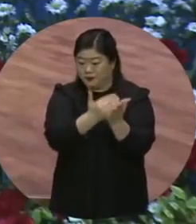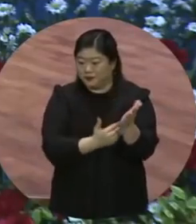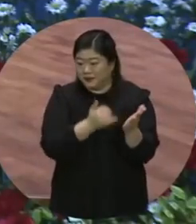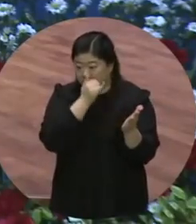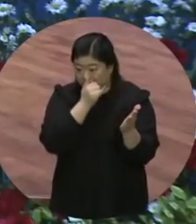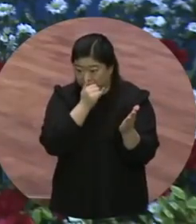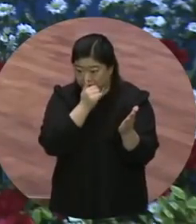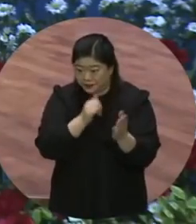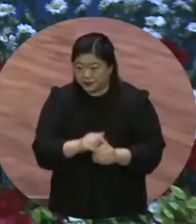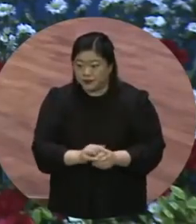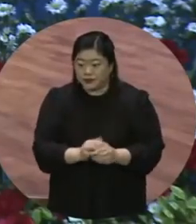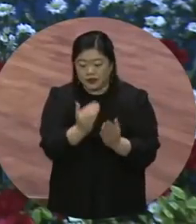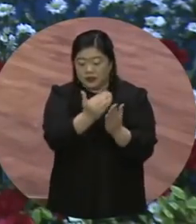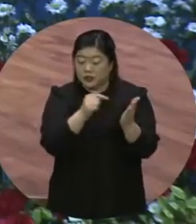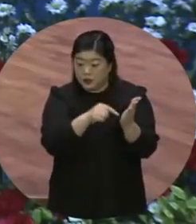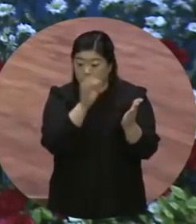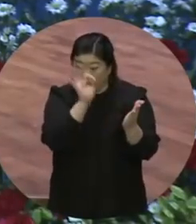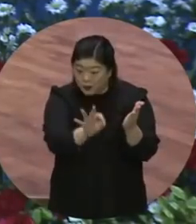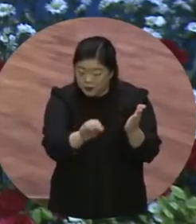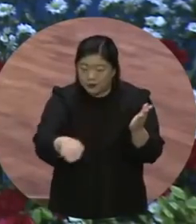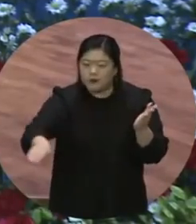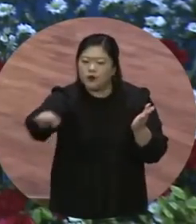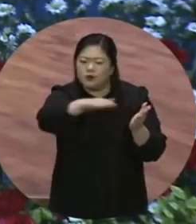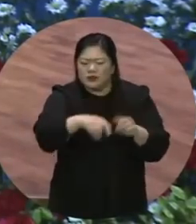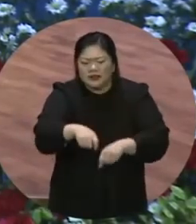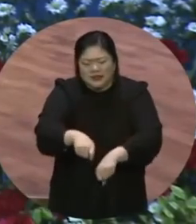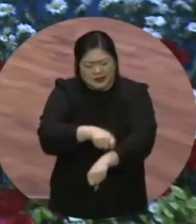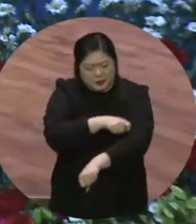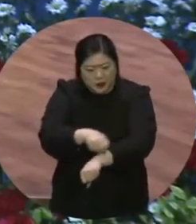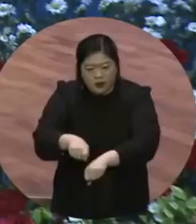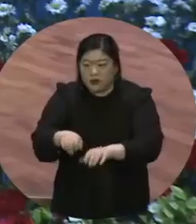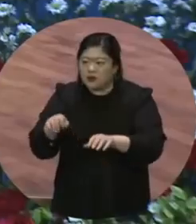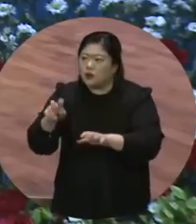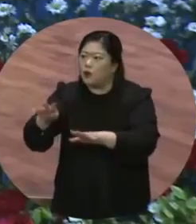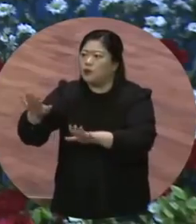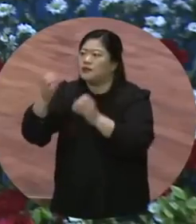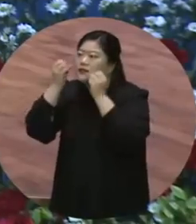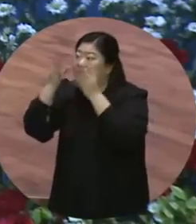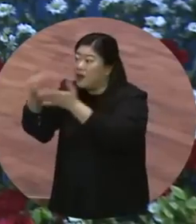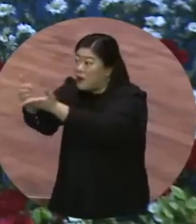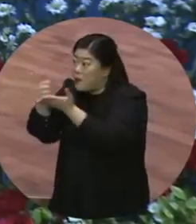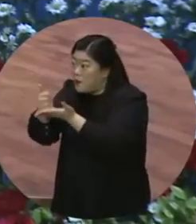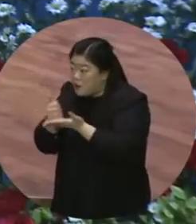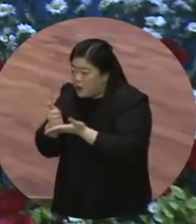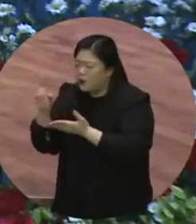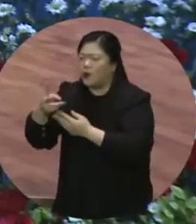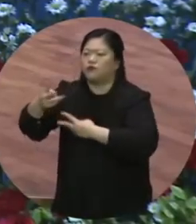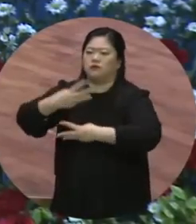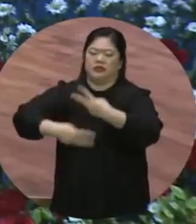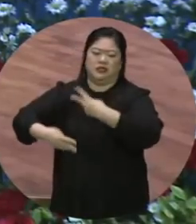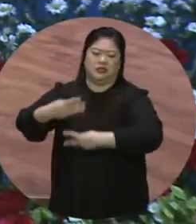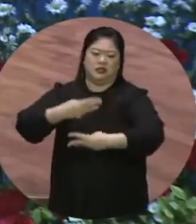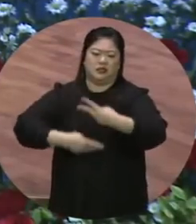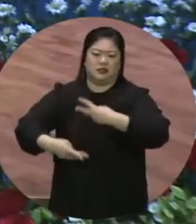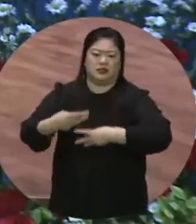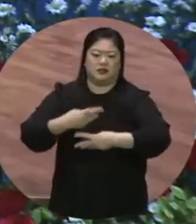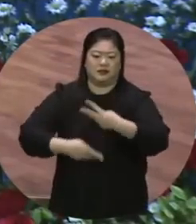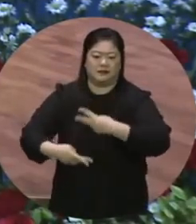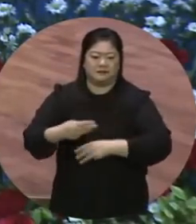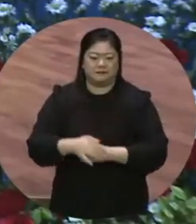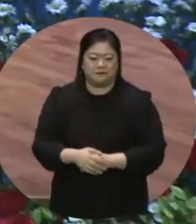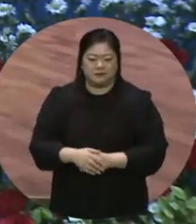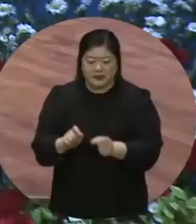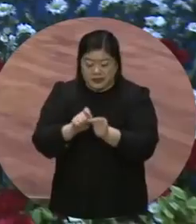오늘 본문에 보면은 영계녀 성도 특별히 오늘 초청받은 세 가족, 특별히 렘넌트들 이